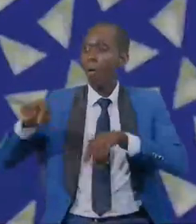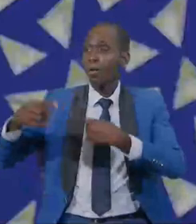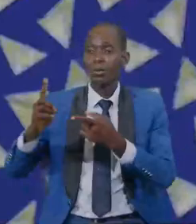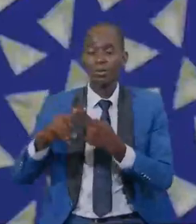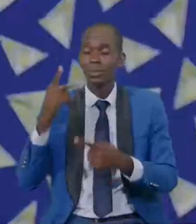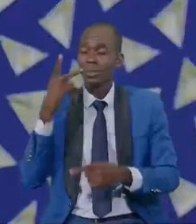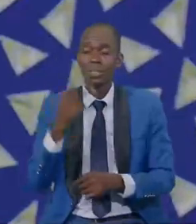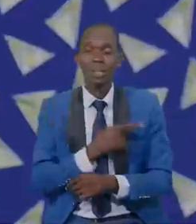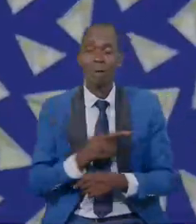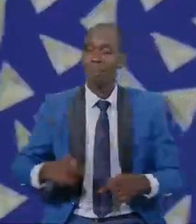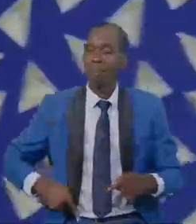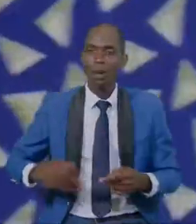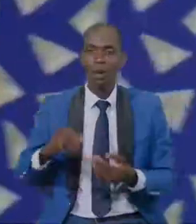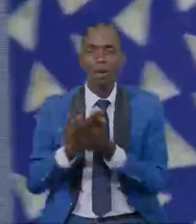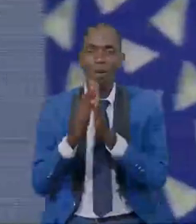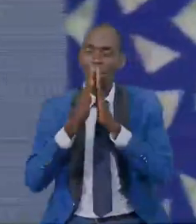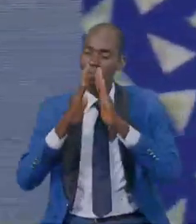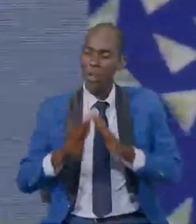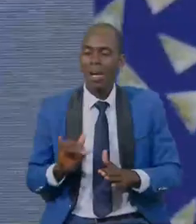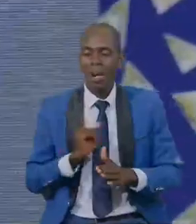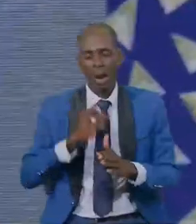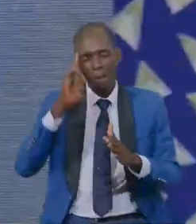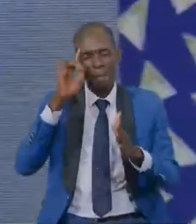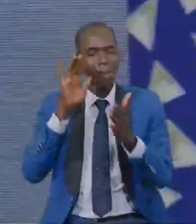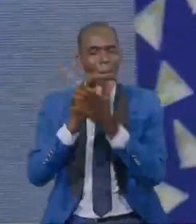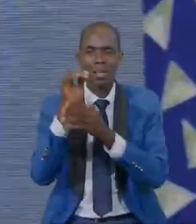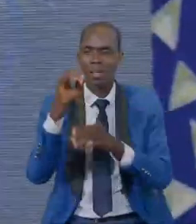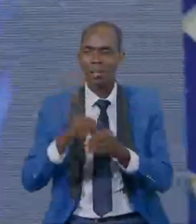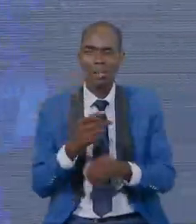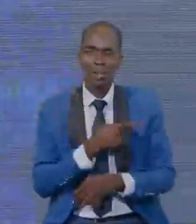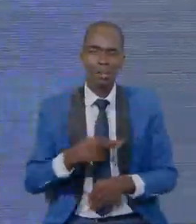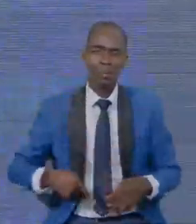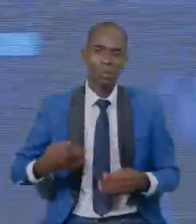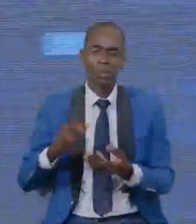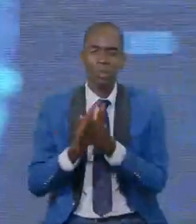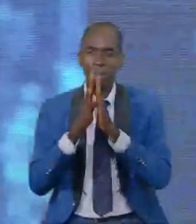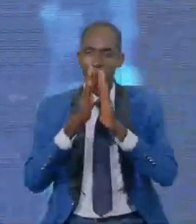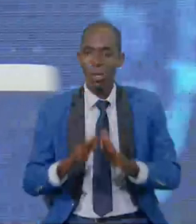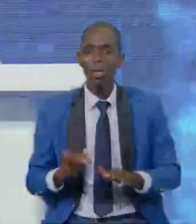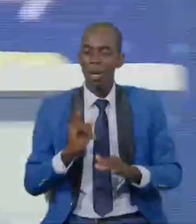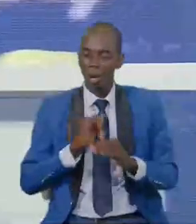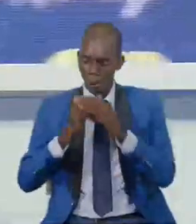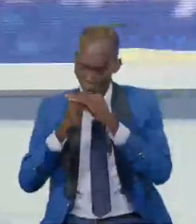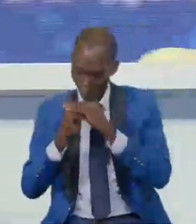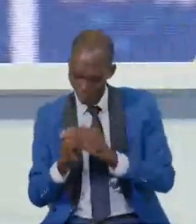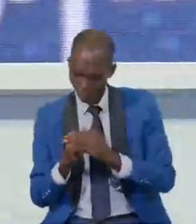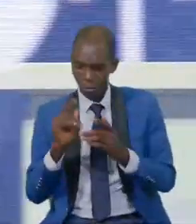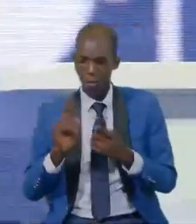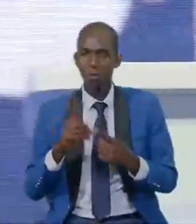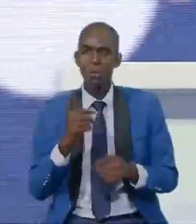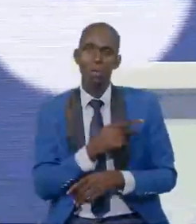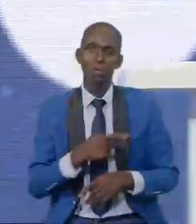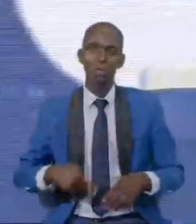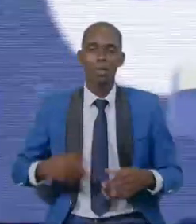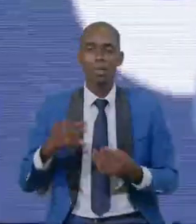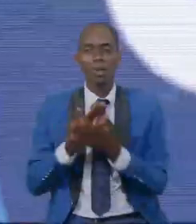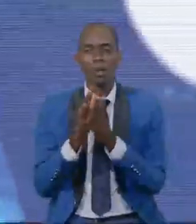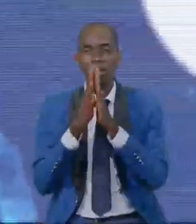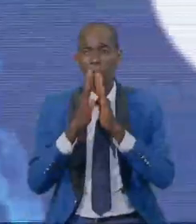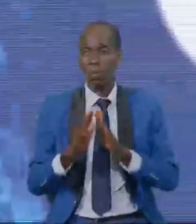Ah, je suis allé voir le prince de la paix. Oh, je crois au prince de la paix. Je me suis prosterné au prince de la